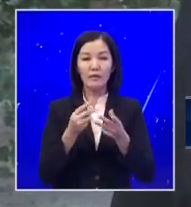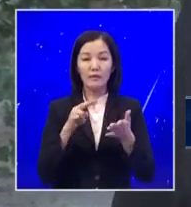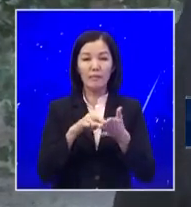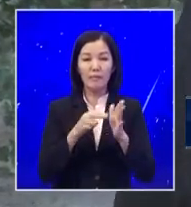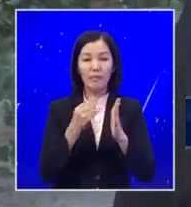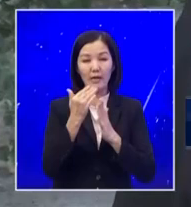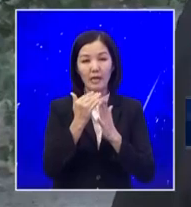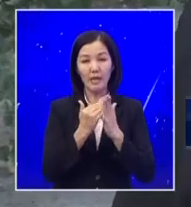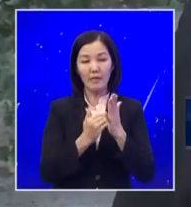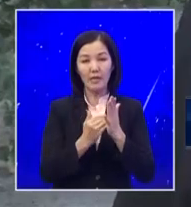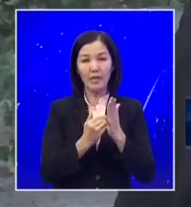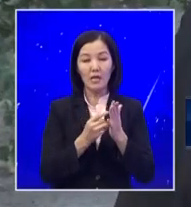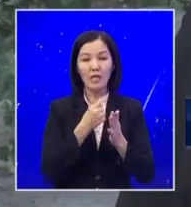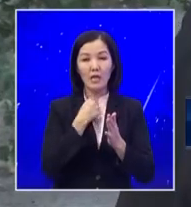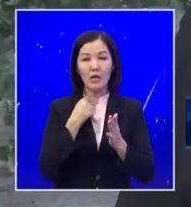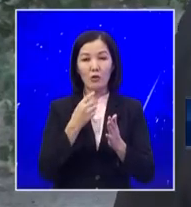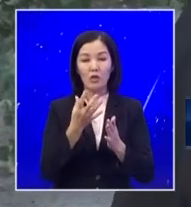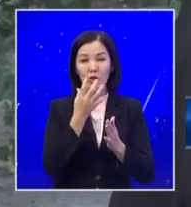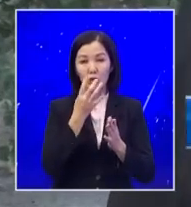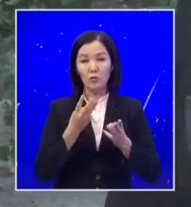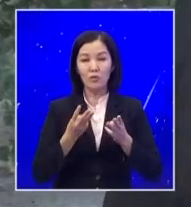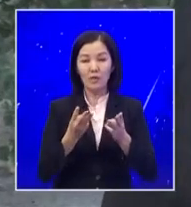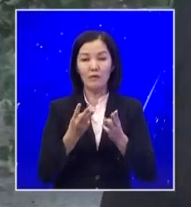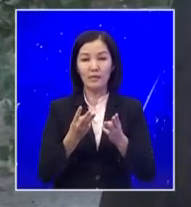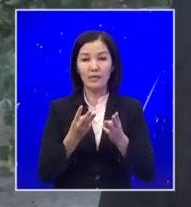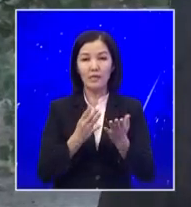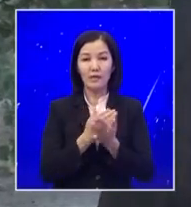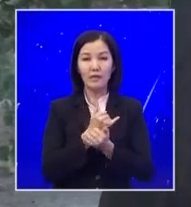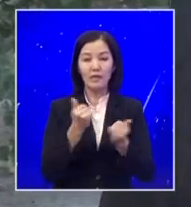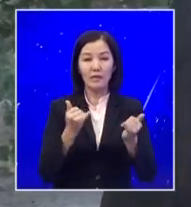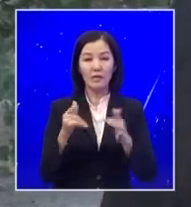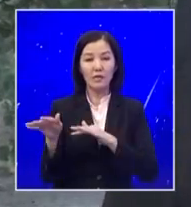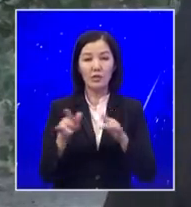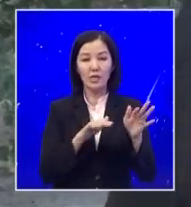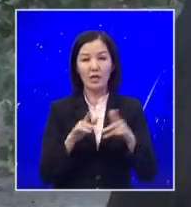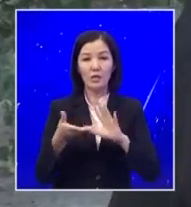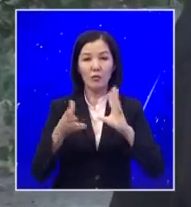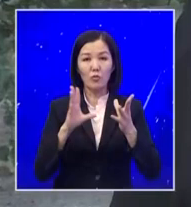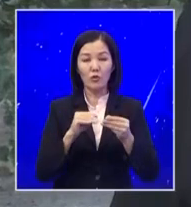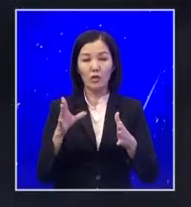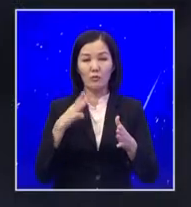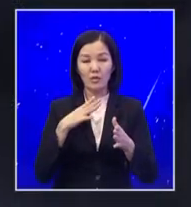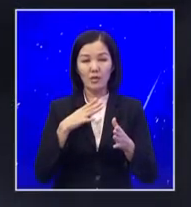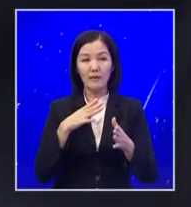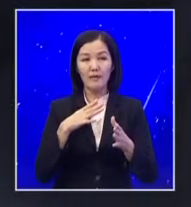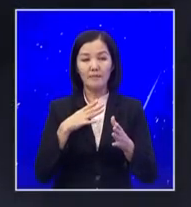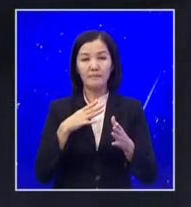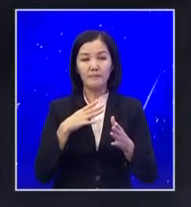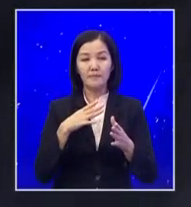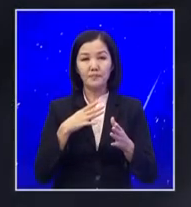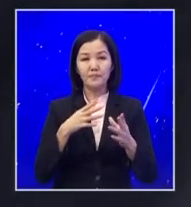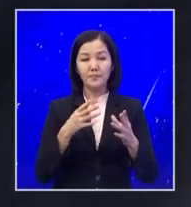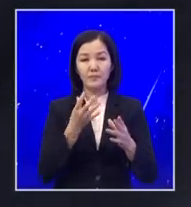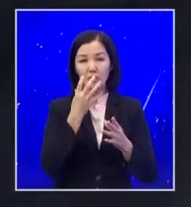жылу сервисінің бағдарламасы бойынша жасалған іс-шаралардың жұмысын қорытындылап шықты және де